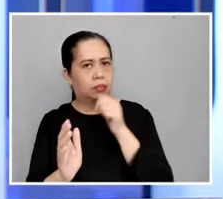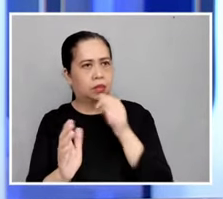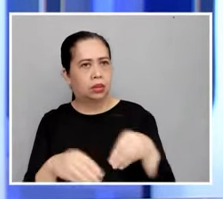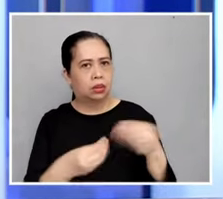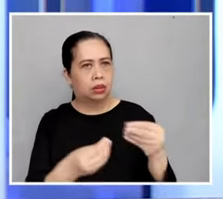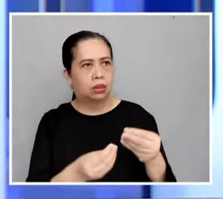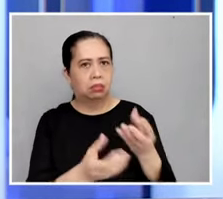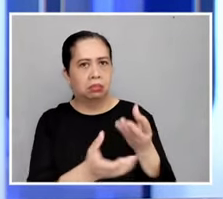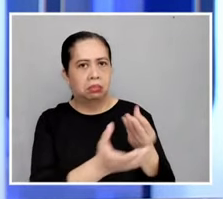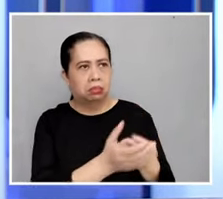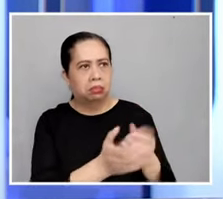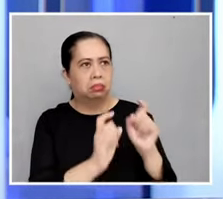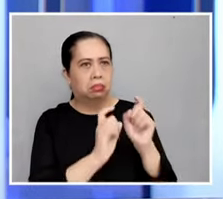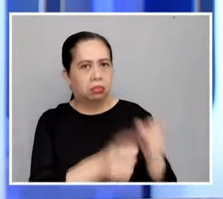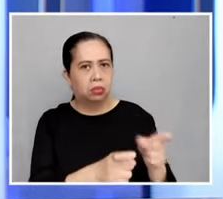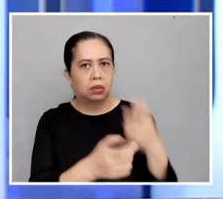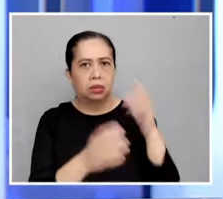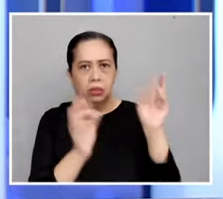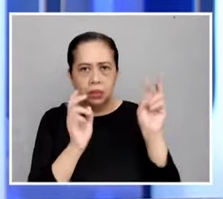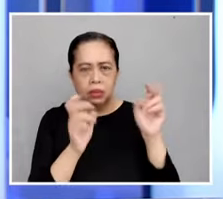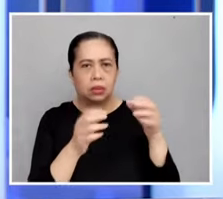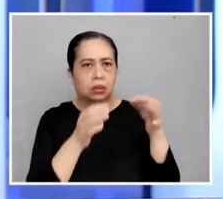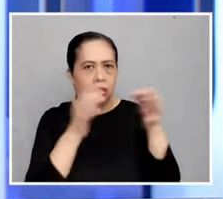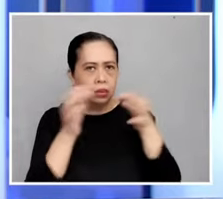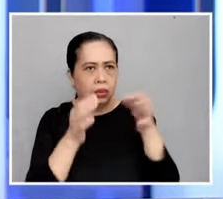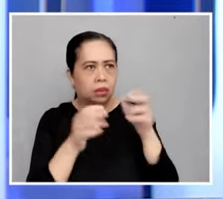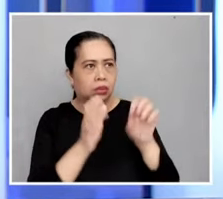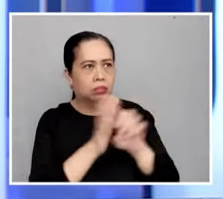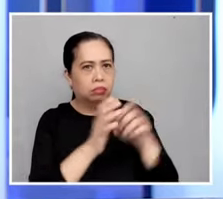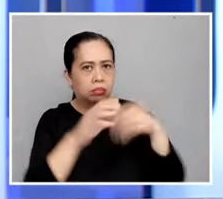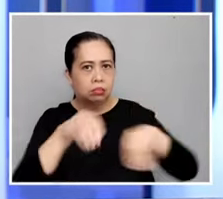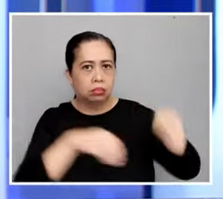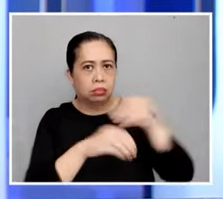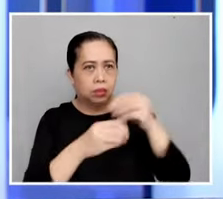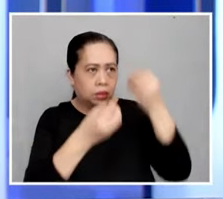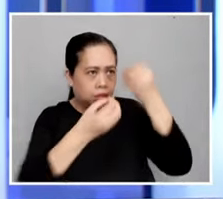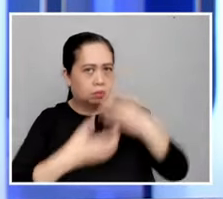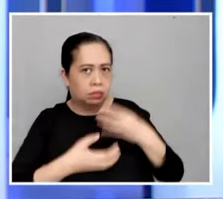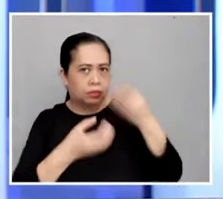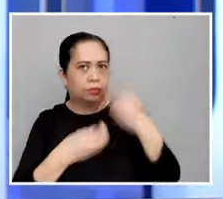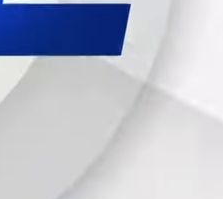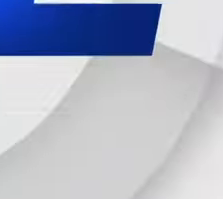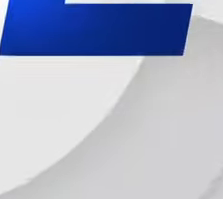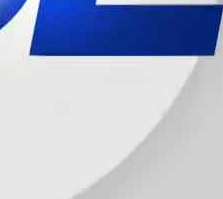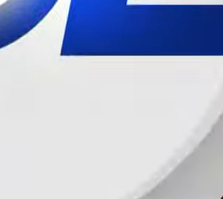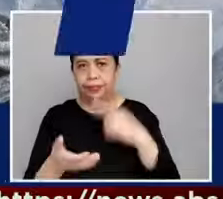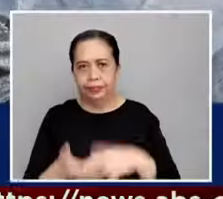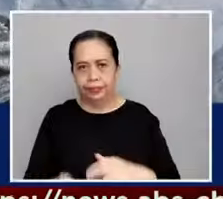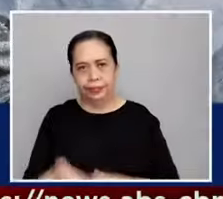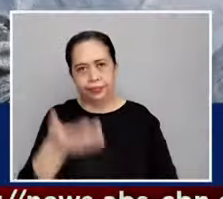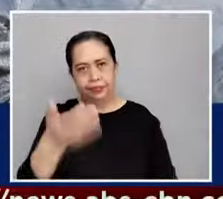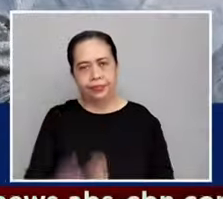droga bilang reward sa mga impormante. Nagpapatrol, Michael Deliso.